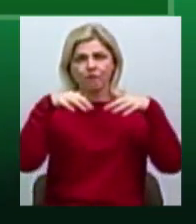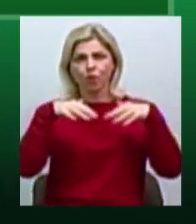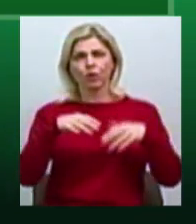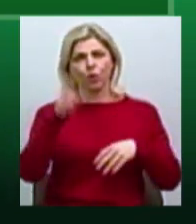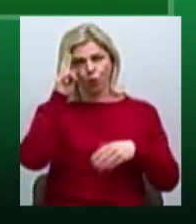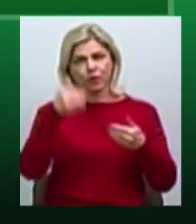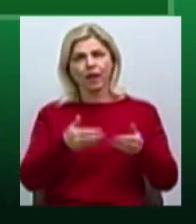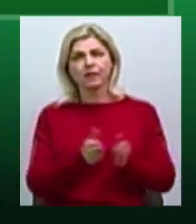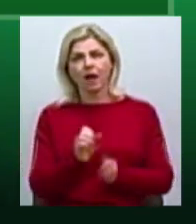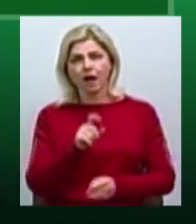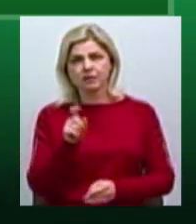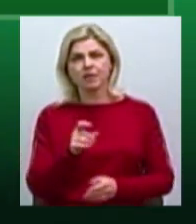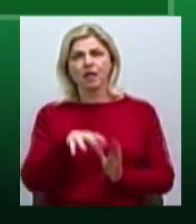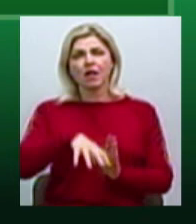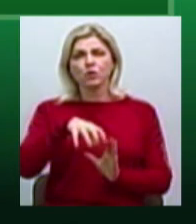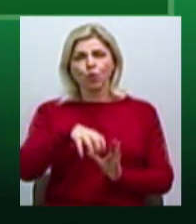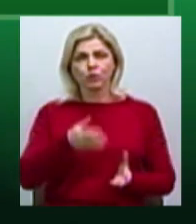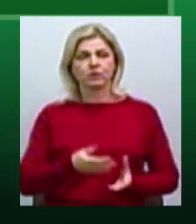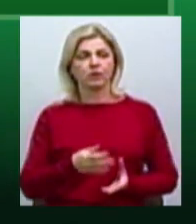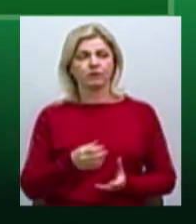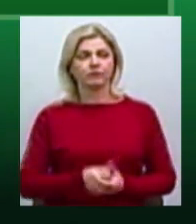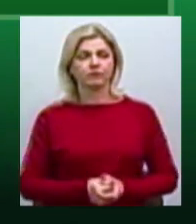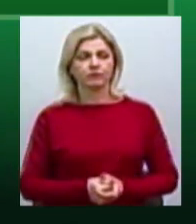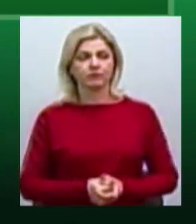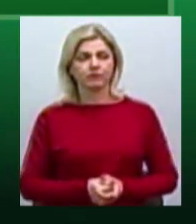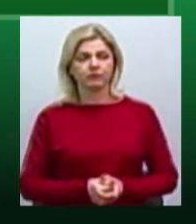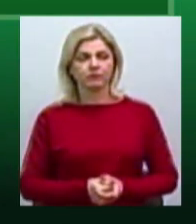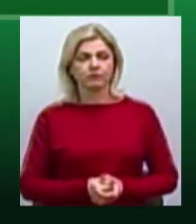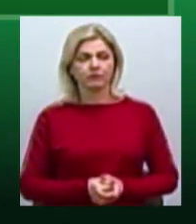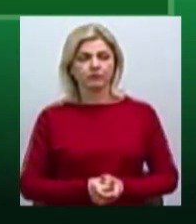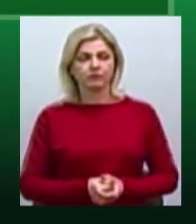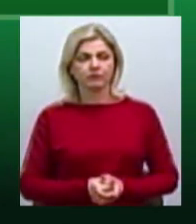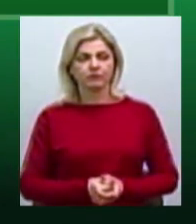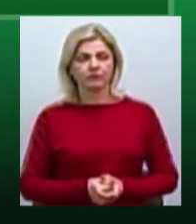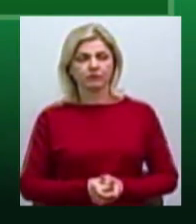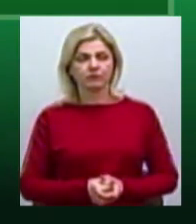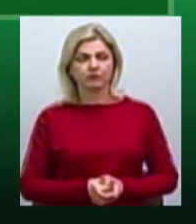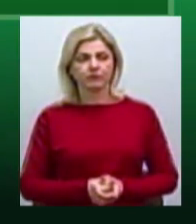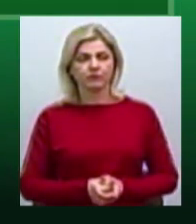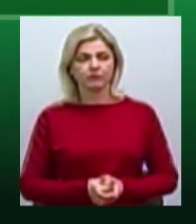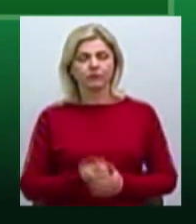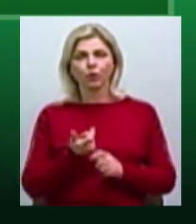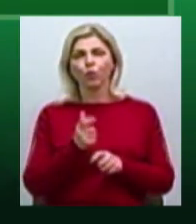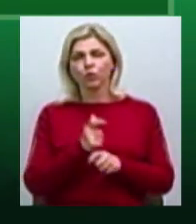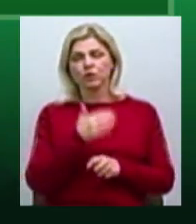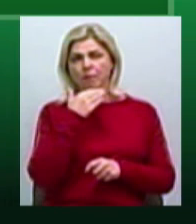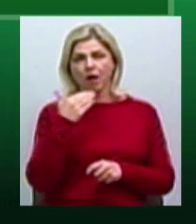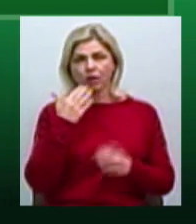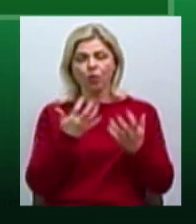унітазу, насоси, що викачують. Так, дуже багато, окрім обладнання,